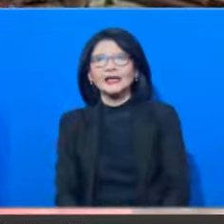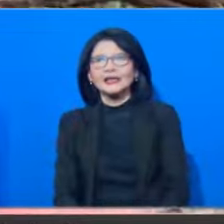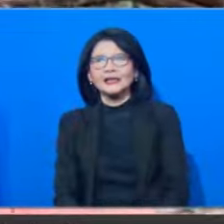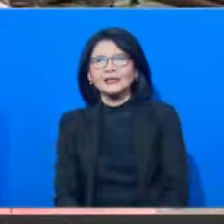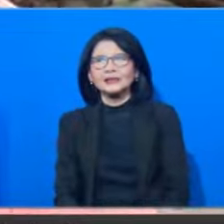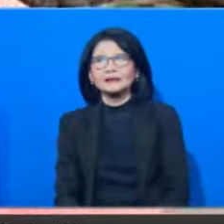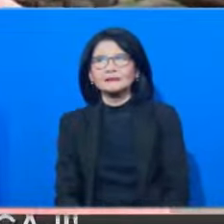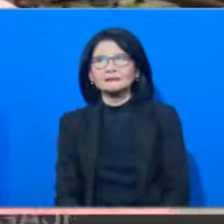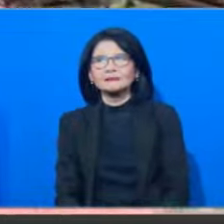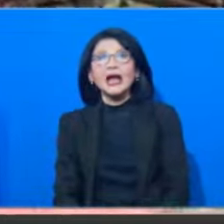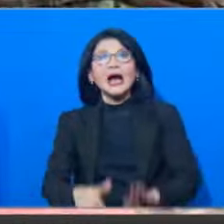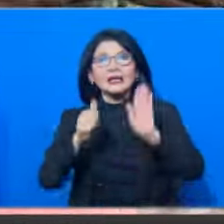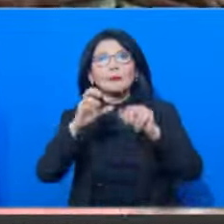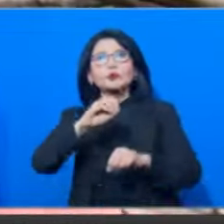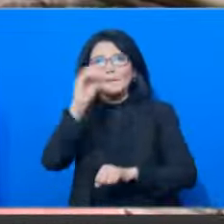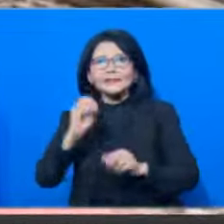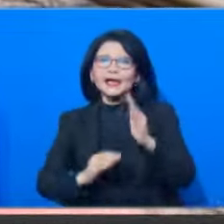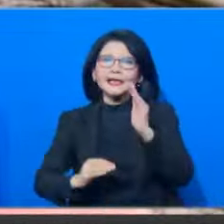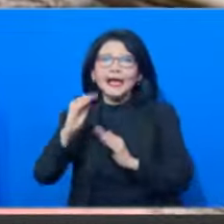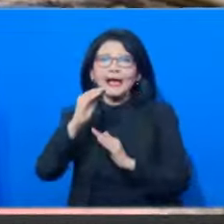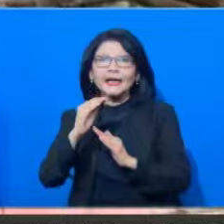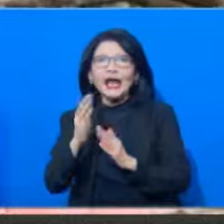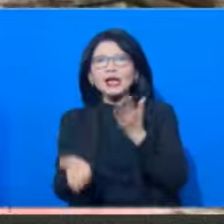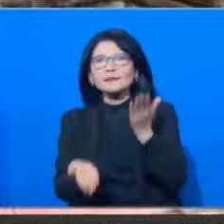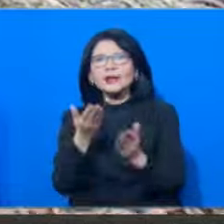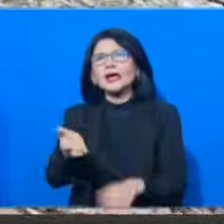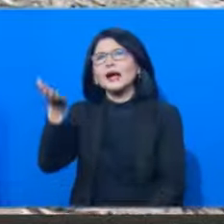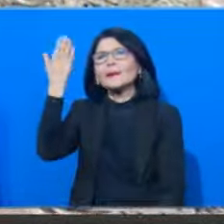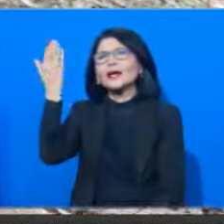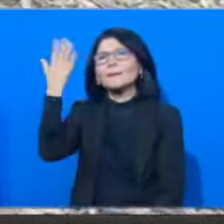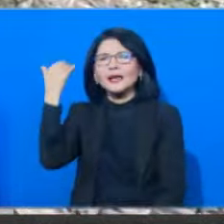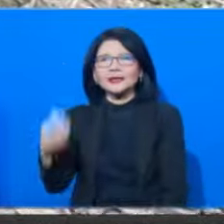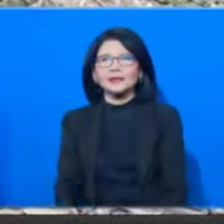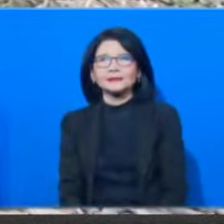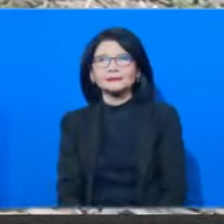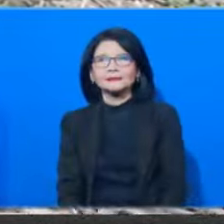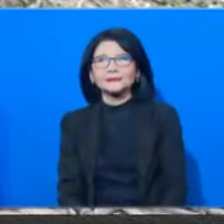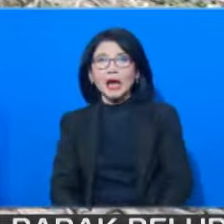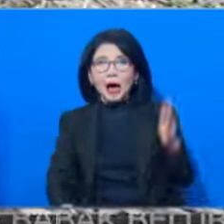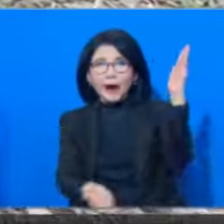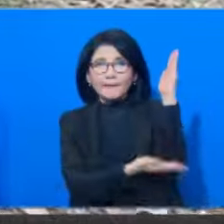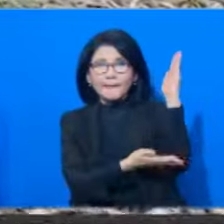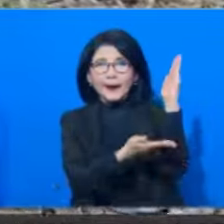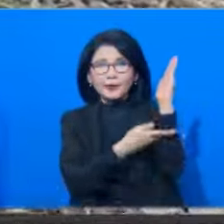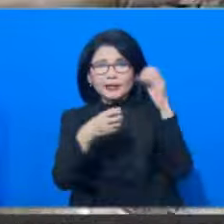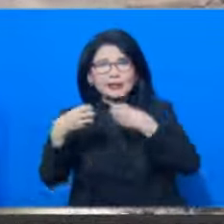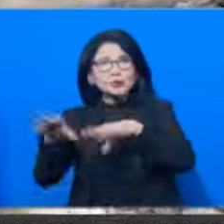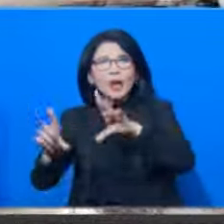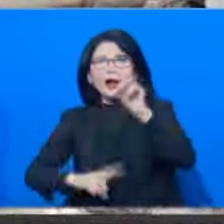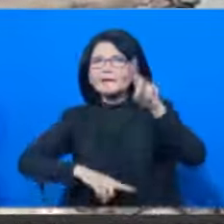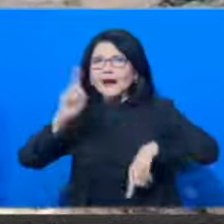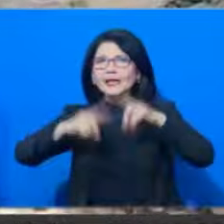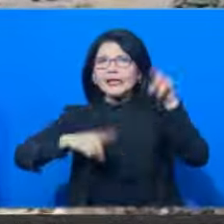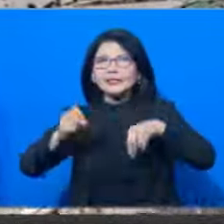60% lah. Kenaikannya 60% sekarang? Iya. Oh, dibandingkan tahun kemarin? Iya. Harga bambu yang dijual di lapak milik Sirun bervariasi